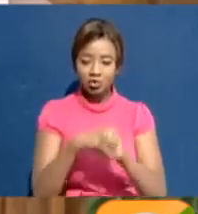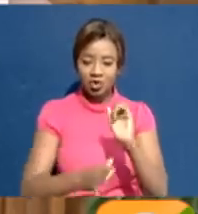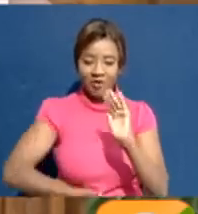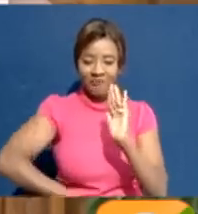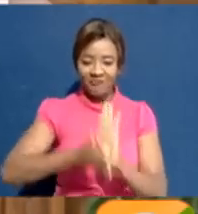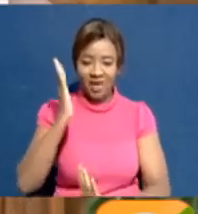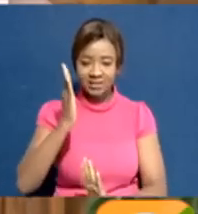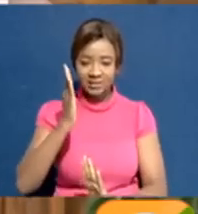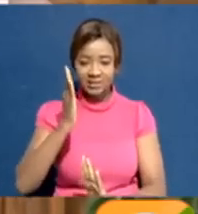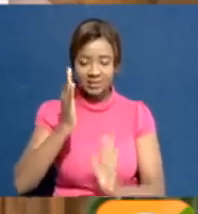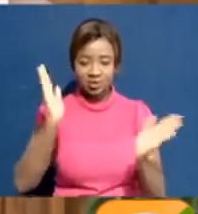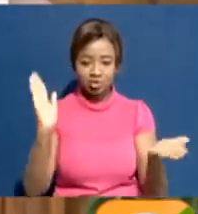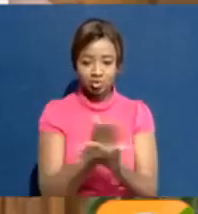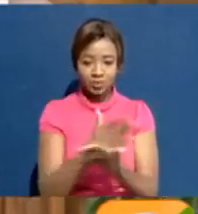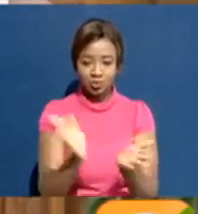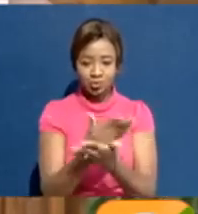decisive